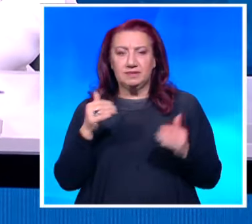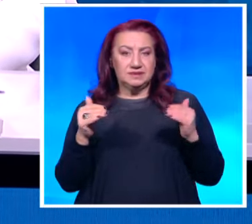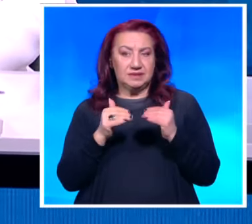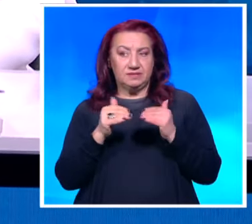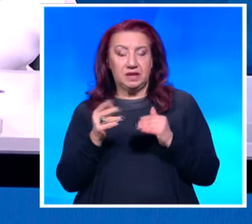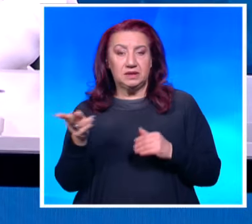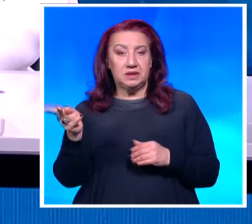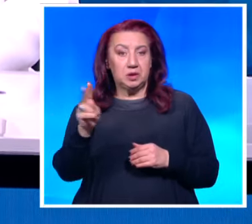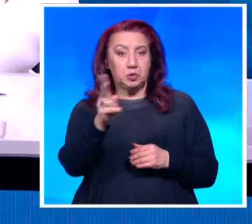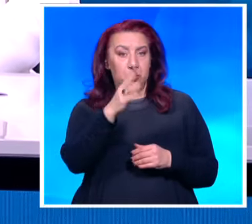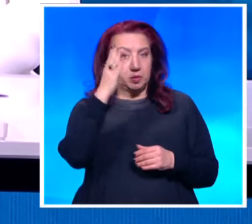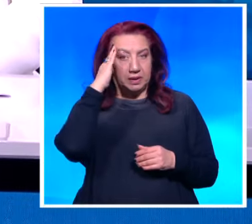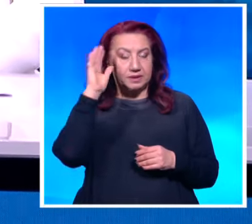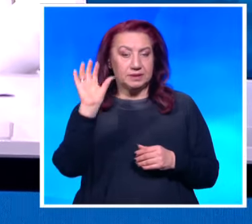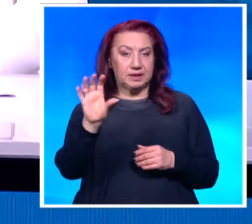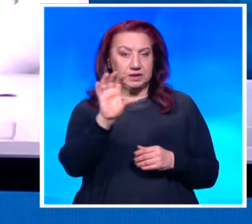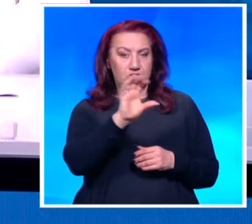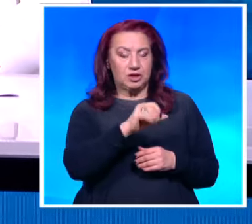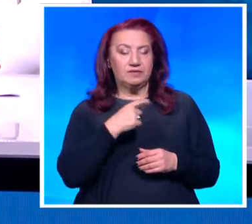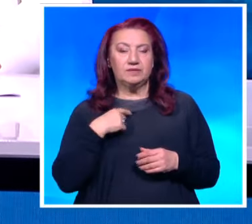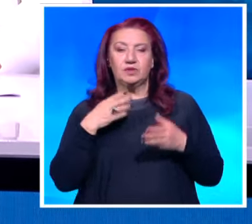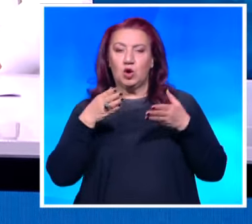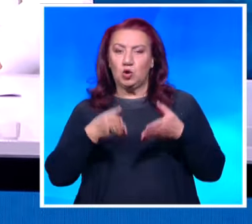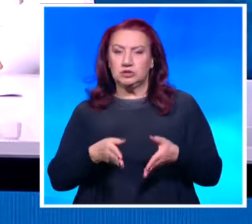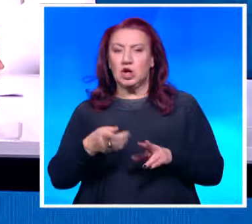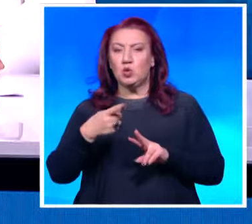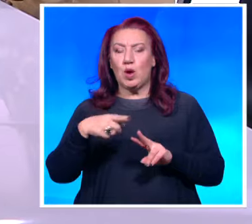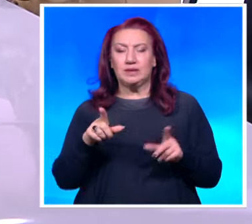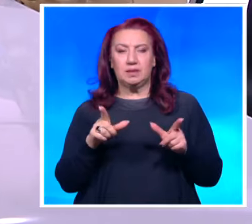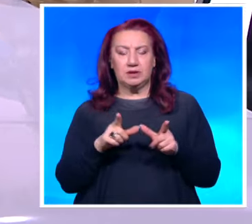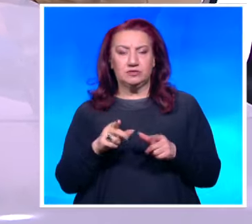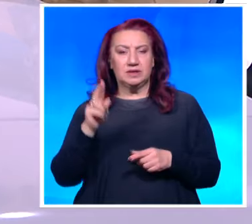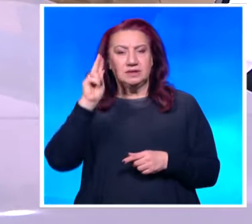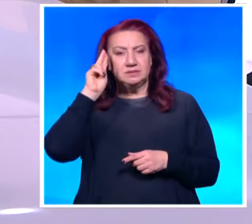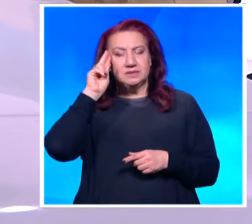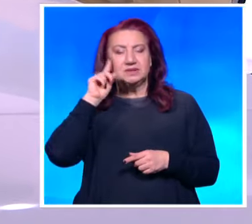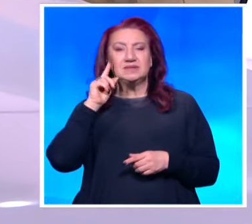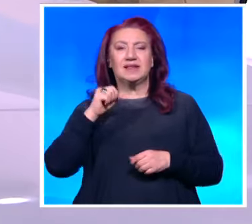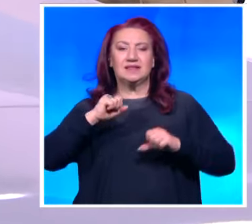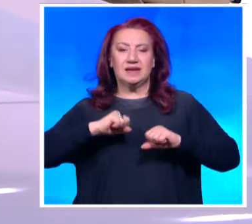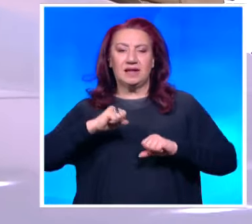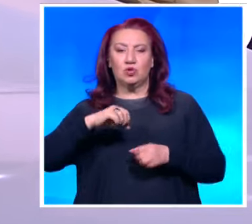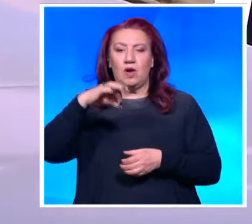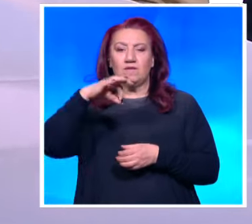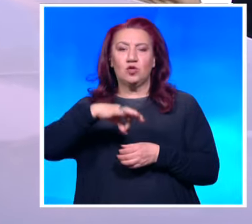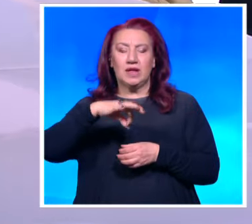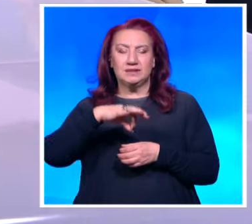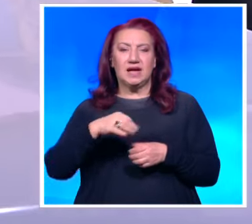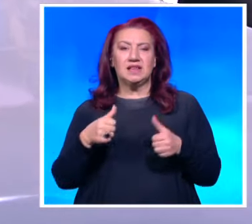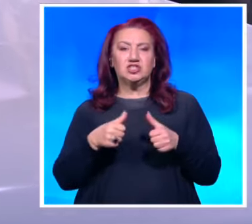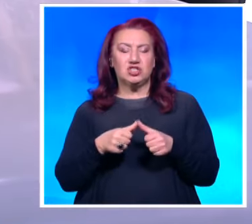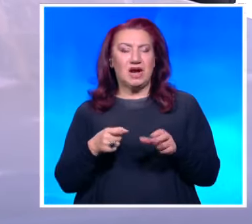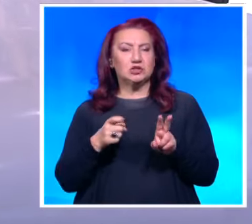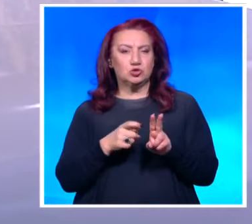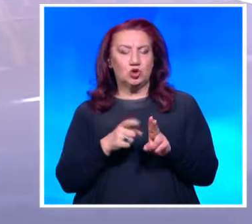се към темата заедно с нашия гост Йоана Маринова, изпълнителен директор на фондация Лъчезар Цоцорков, партньор в проучването на